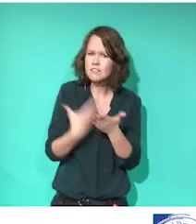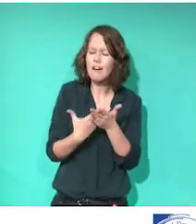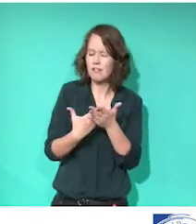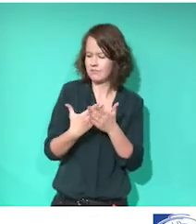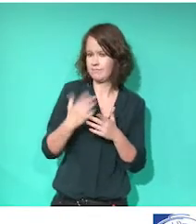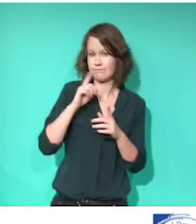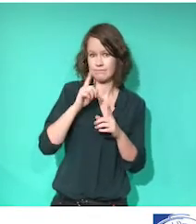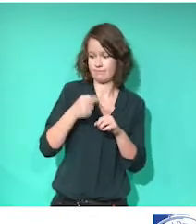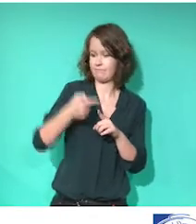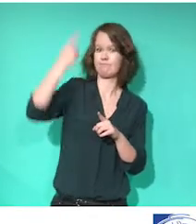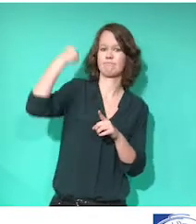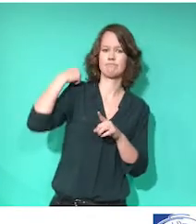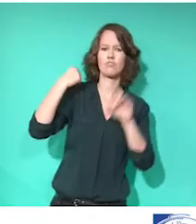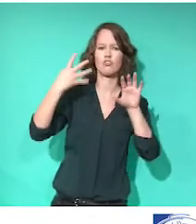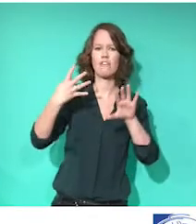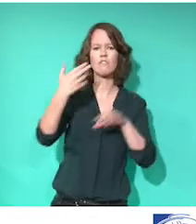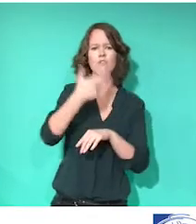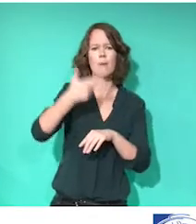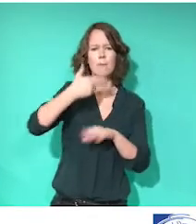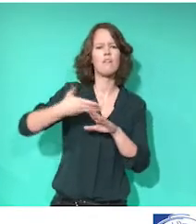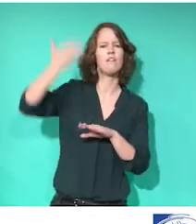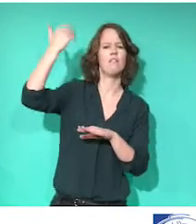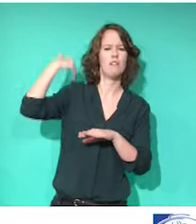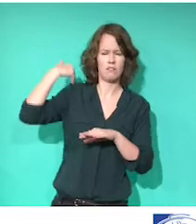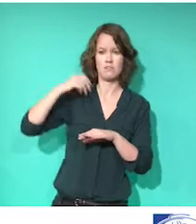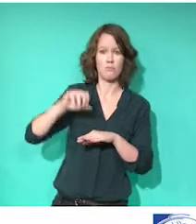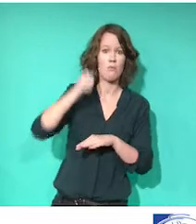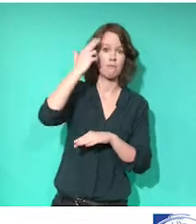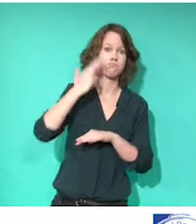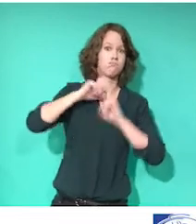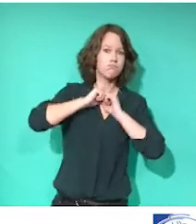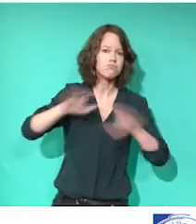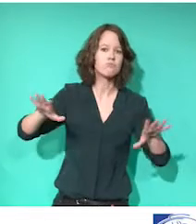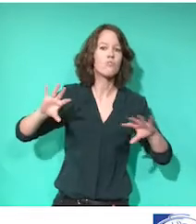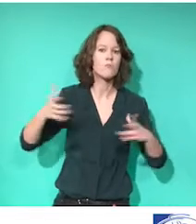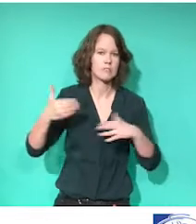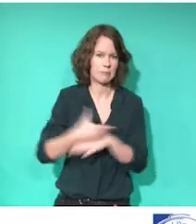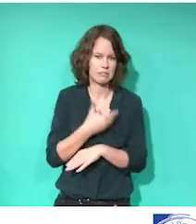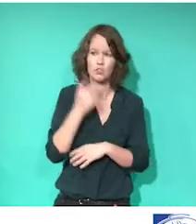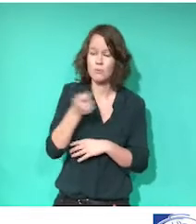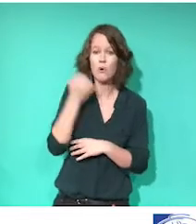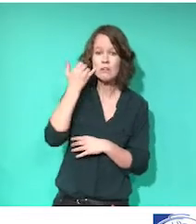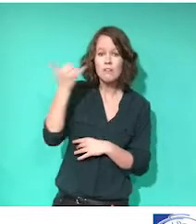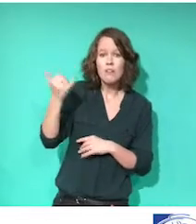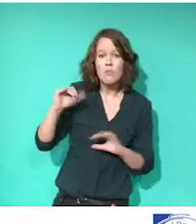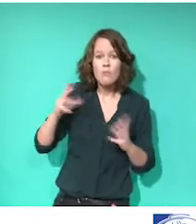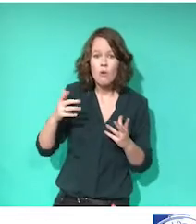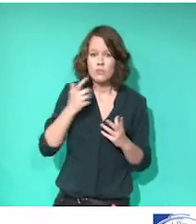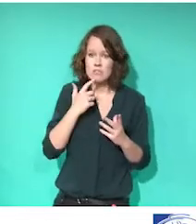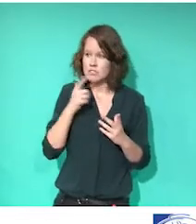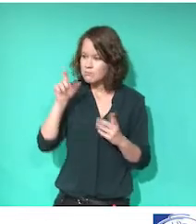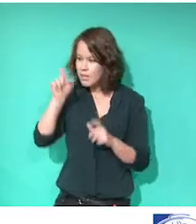on a été lancé l'opération, l'idée c'était de faire vivre la mobilisation à travers des rencontres, à travers des duos, à